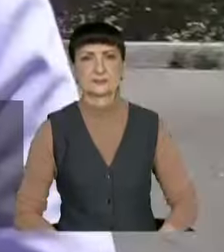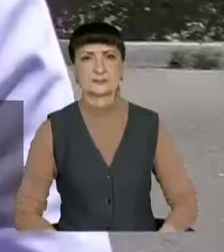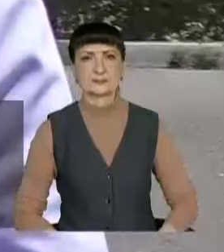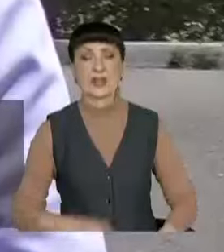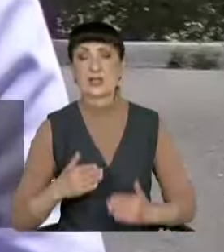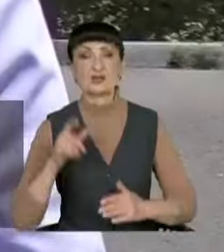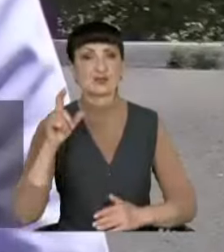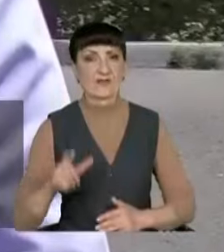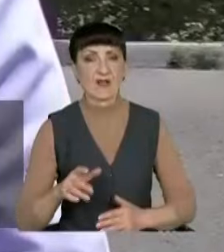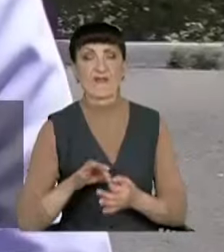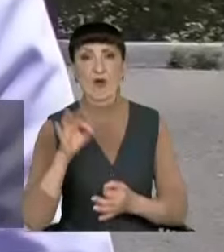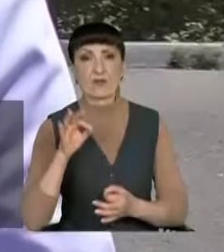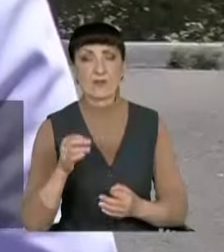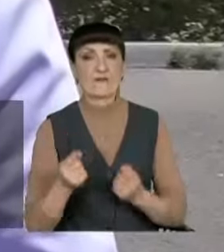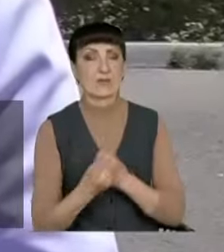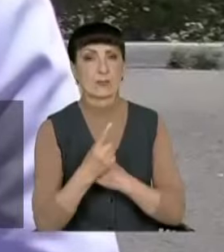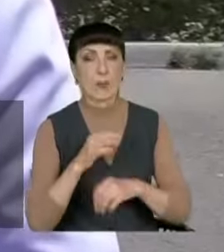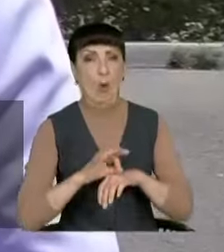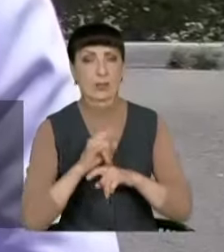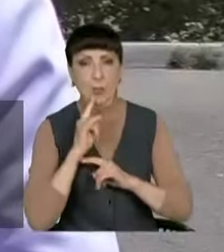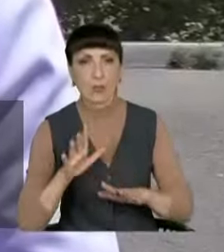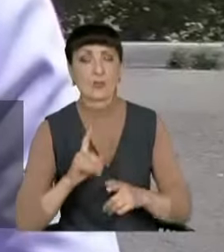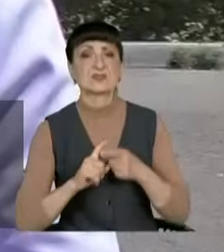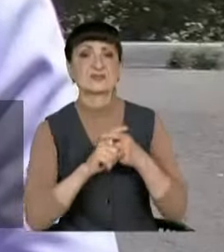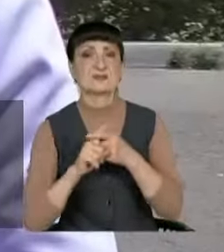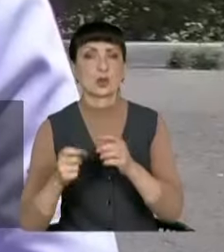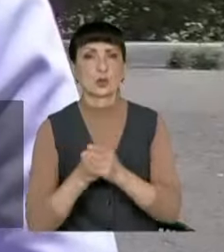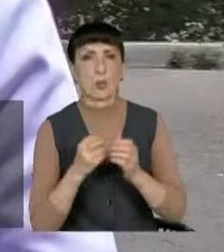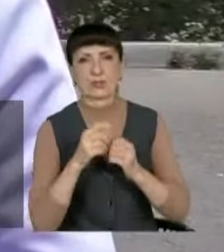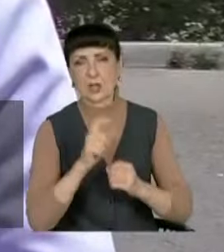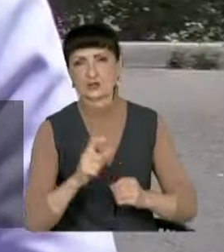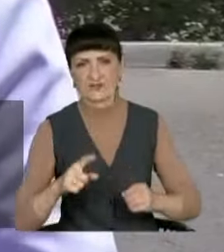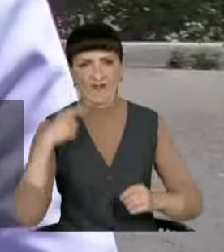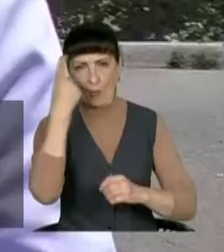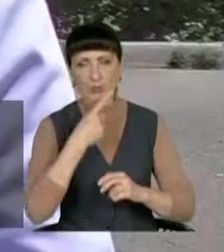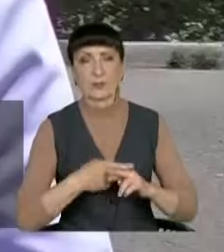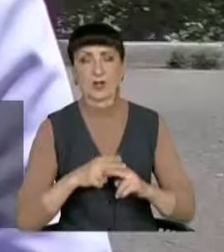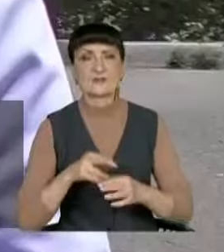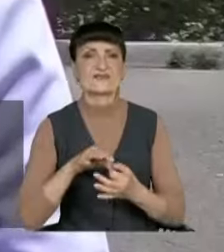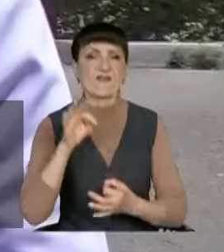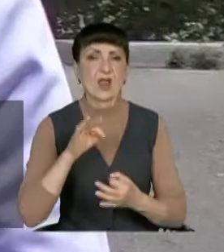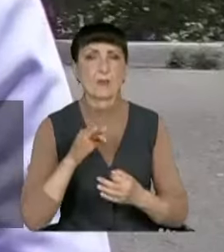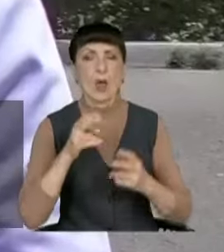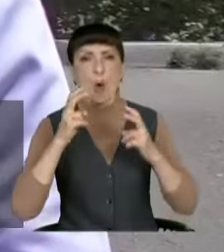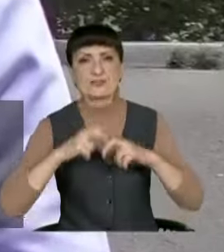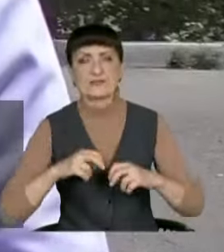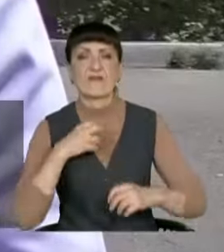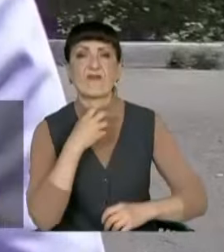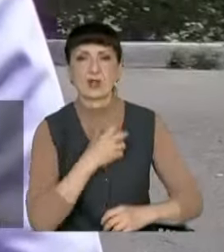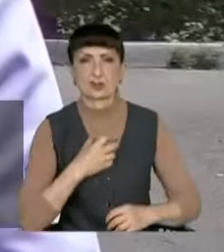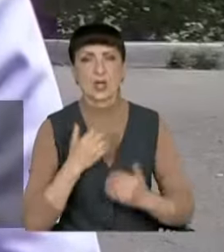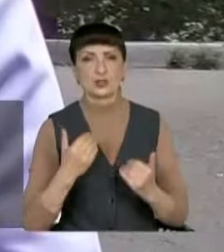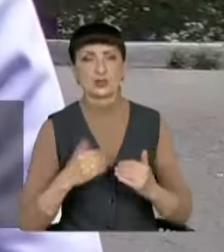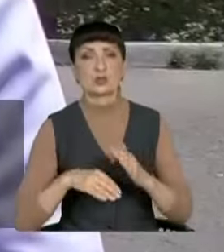Если человек вовремя не выявит заболевание, он может заразить до 15 человек в год. Поэтому своевременное обследование очень важно.